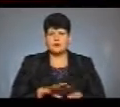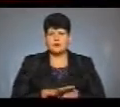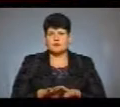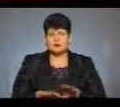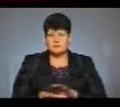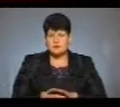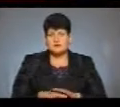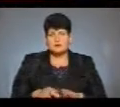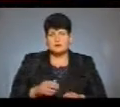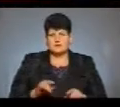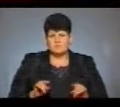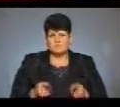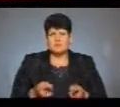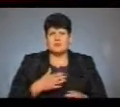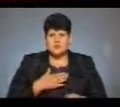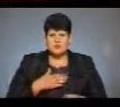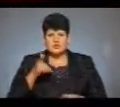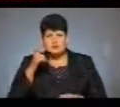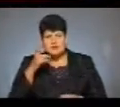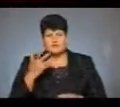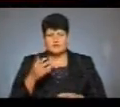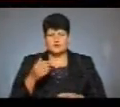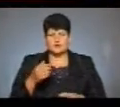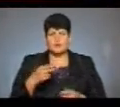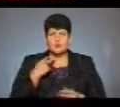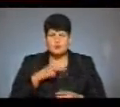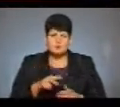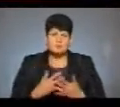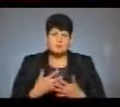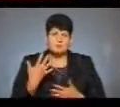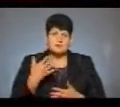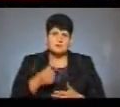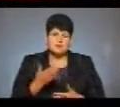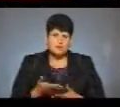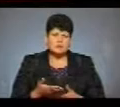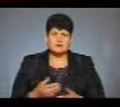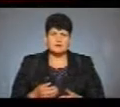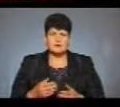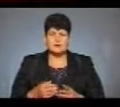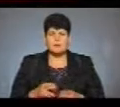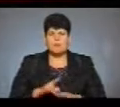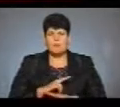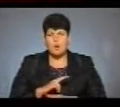половину 40-х років, аж по років 50-х. І чи померли